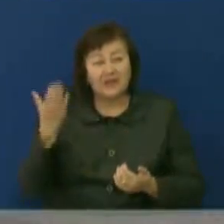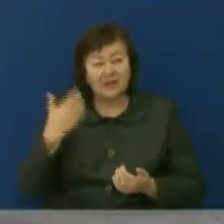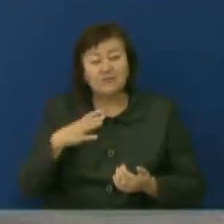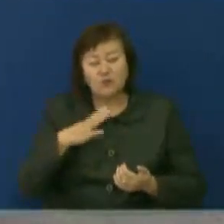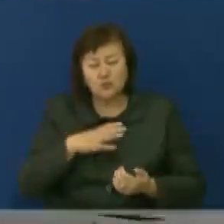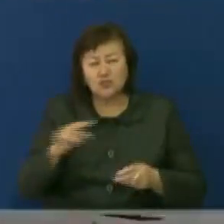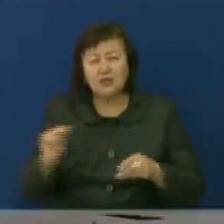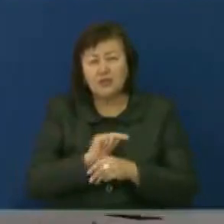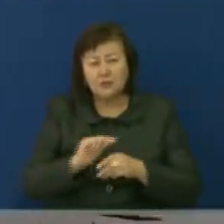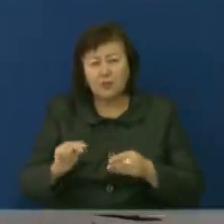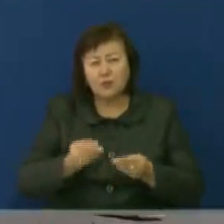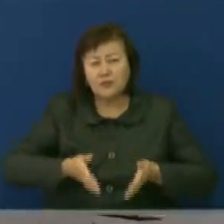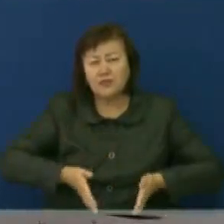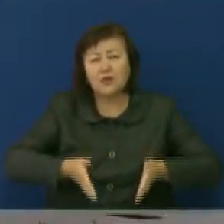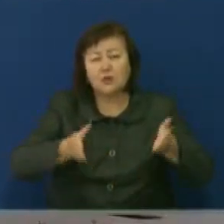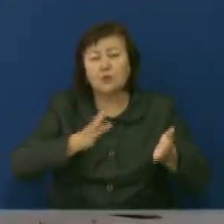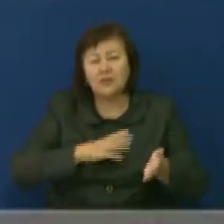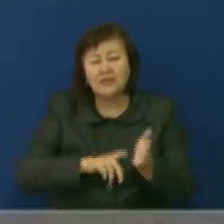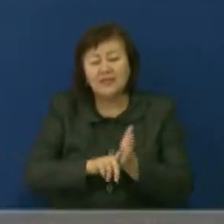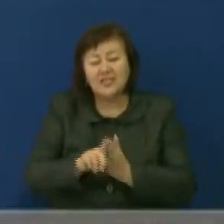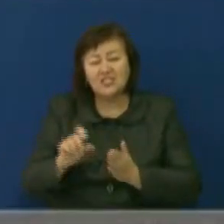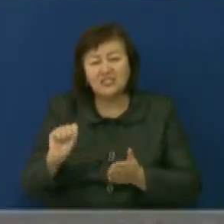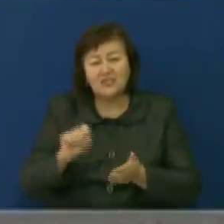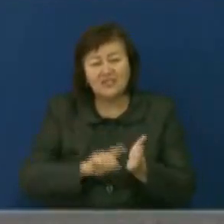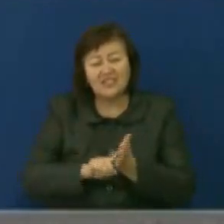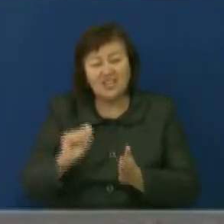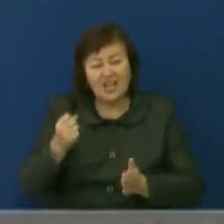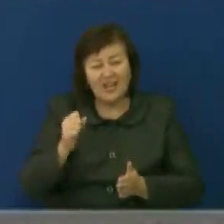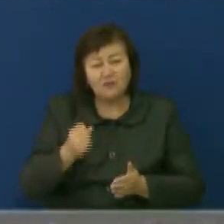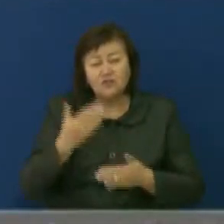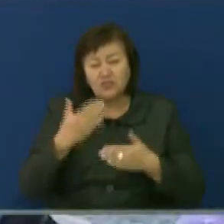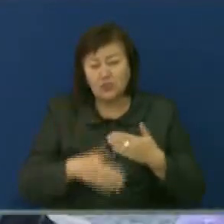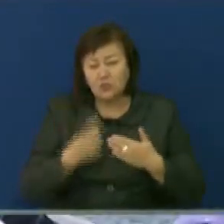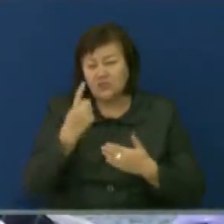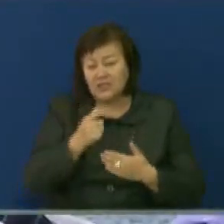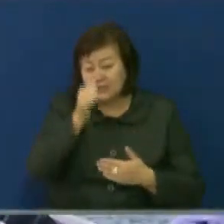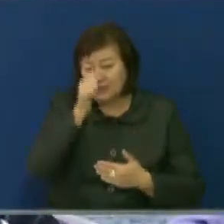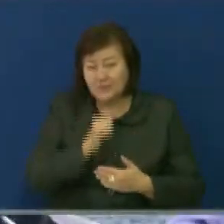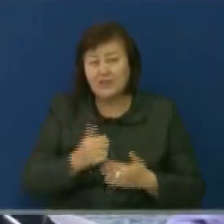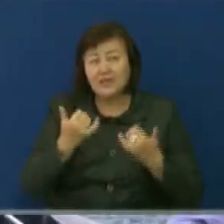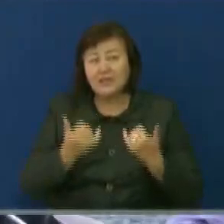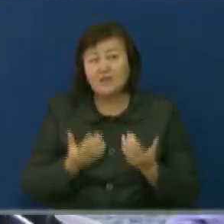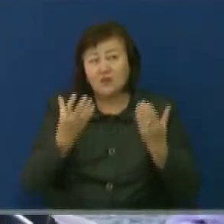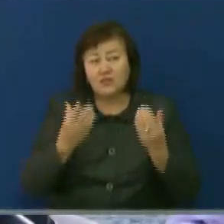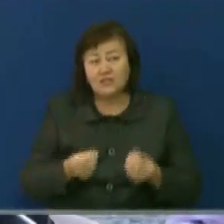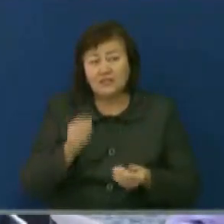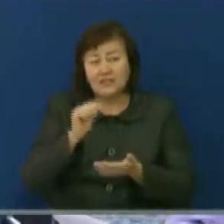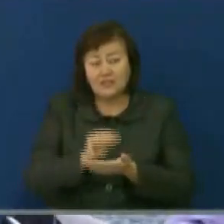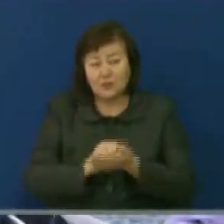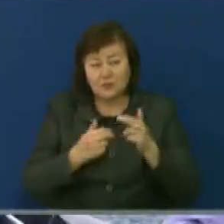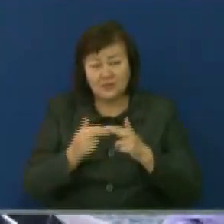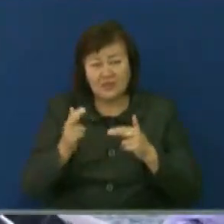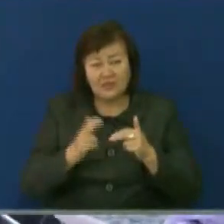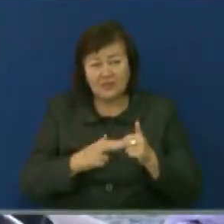Тарбагатайская и Иртышская. Он начался в начале августа и был завершен в течение одного месяца. На сегодняшний день мы занимаемся